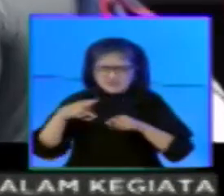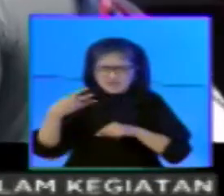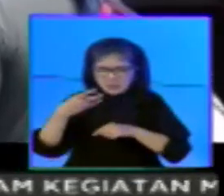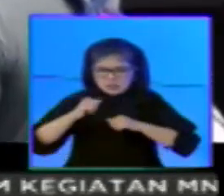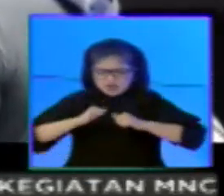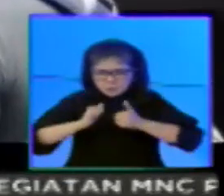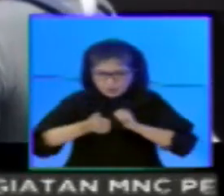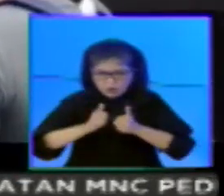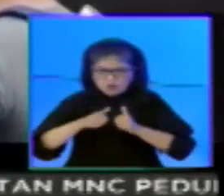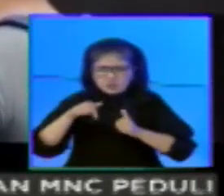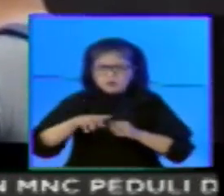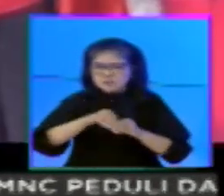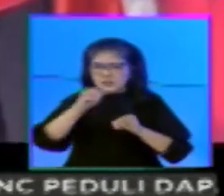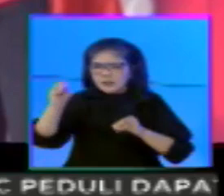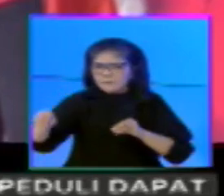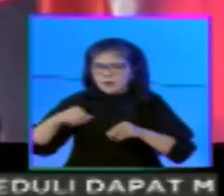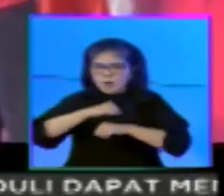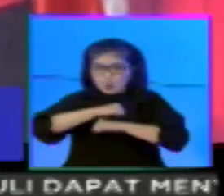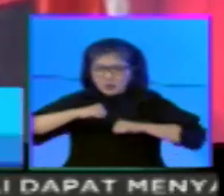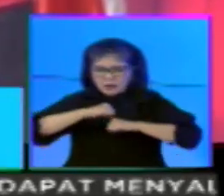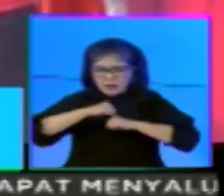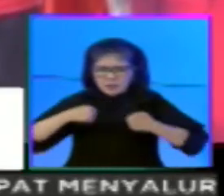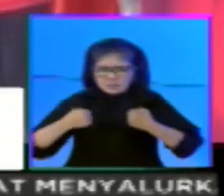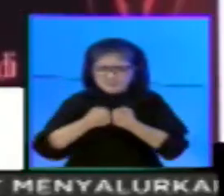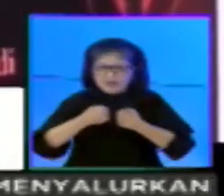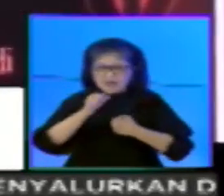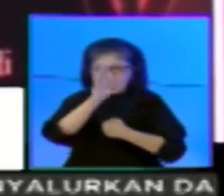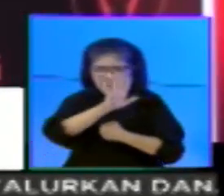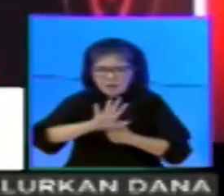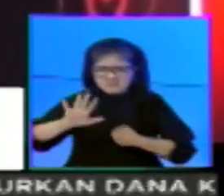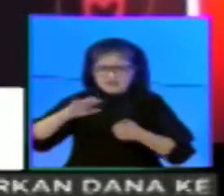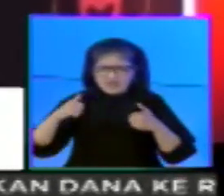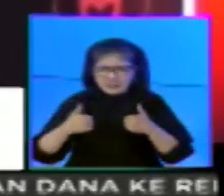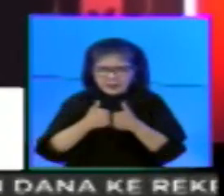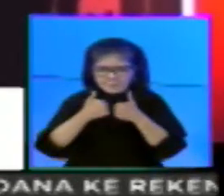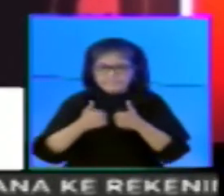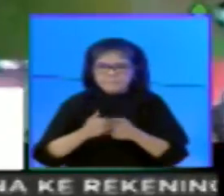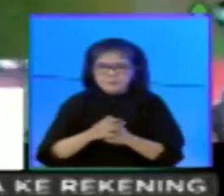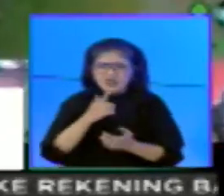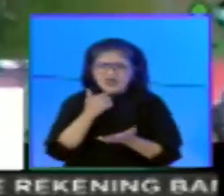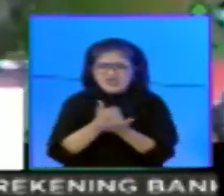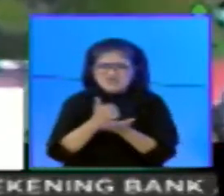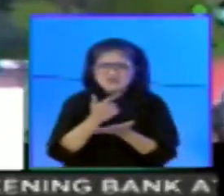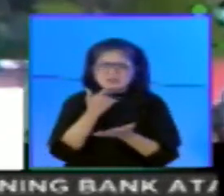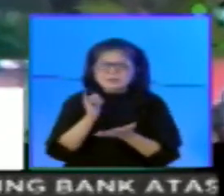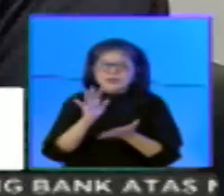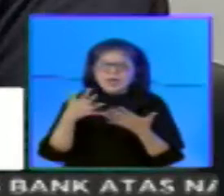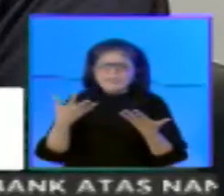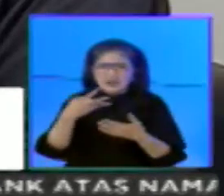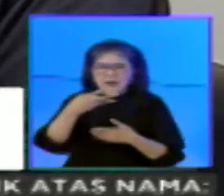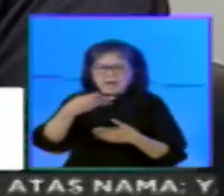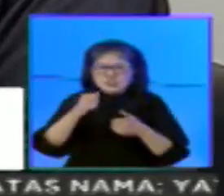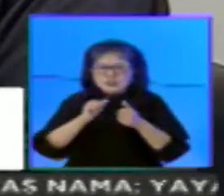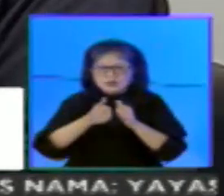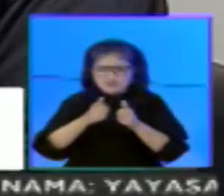cabang olahraga yang ditandingkan di Asian Games 2018. Lalu kira-kira sebenarnya seperti apa sih definisi dari e-sport itu sendiri?